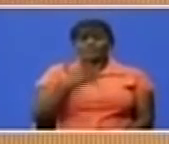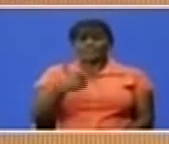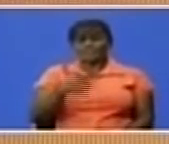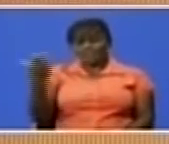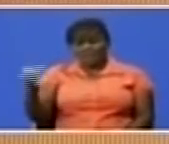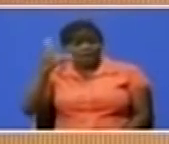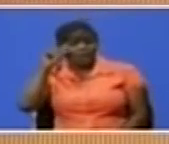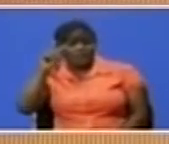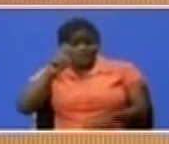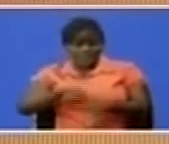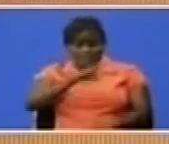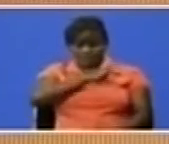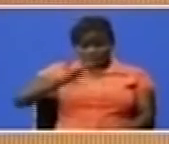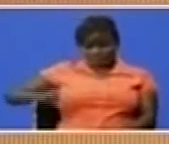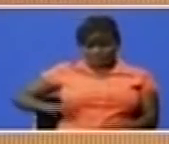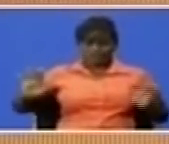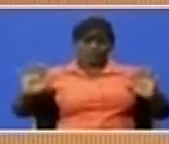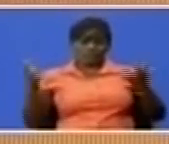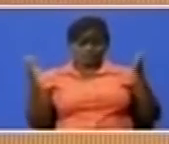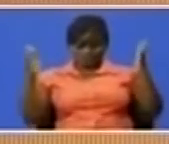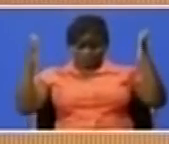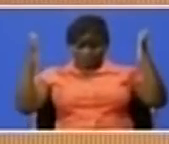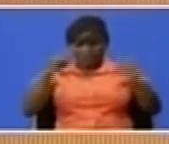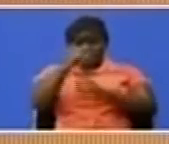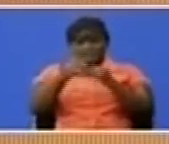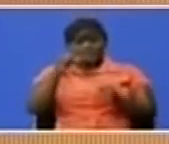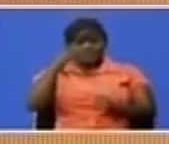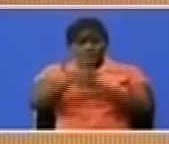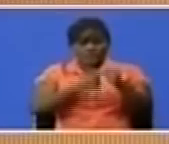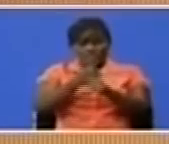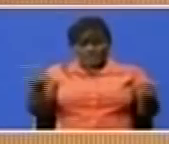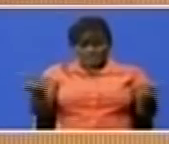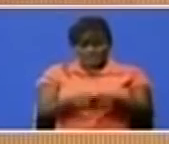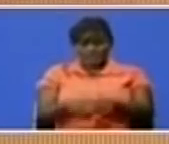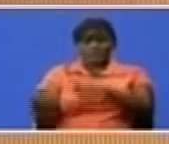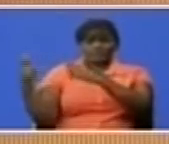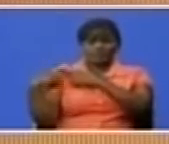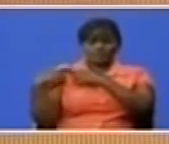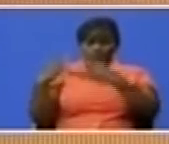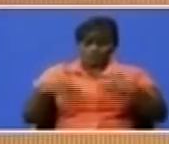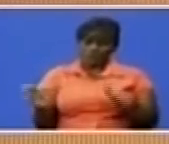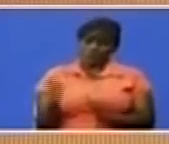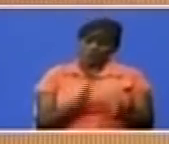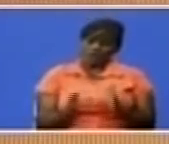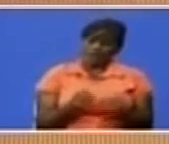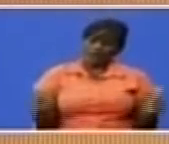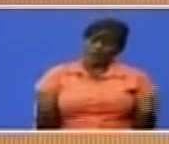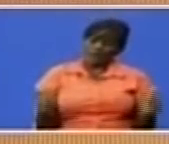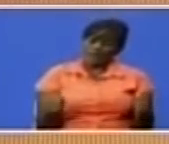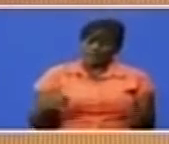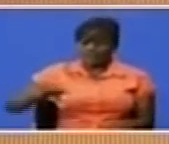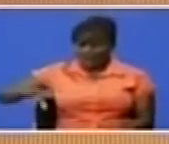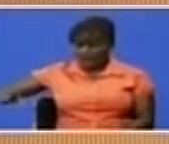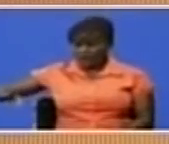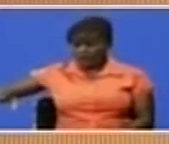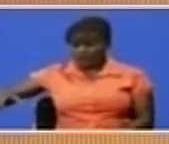huo wakati wa msimu wa sikukuu za Krismasi na mwaka mpya. Wasimamizi wa mahoteli wamejiandaa vilivyo huku kaunti hiyo